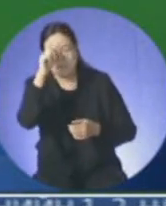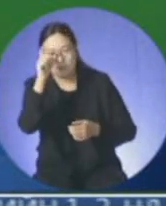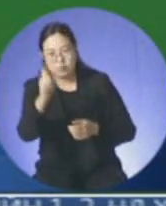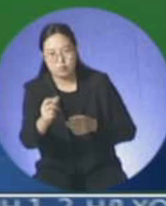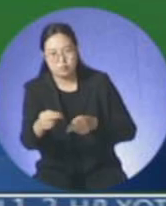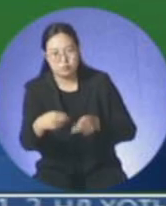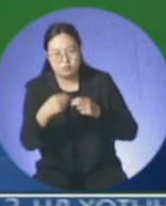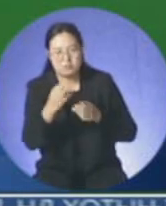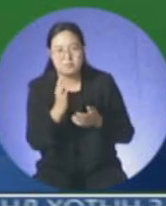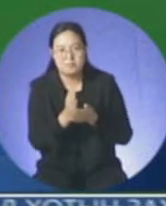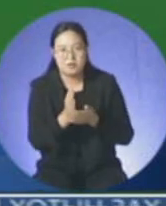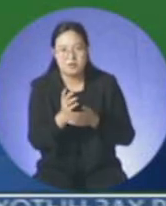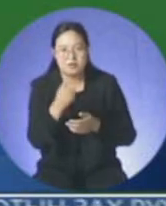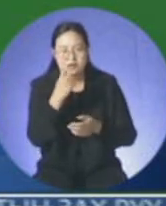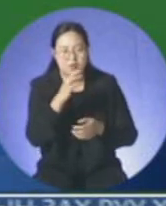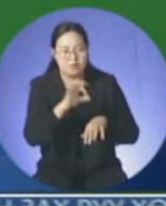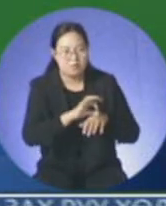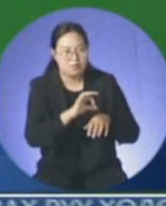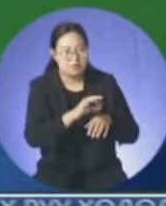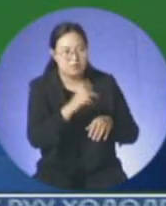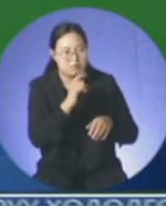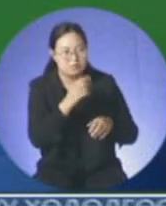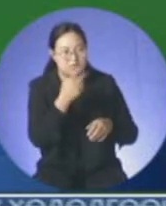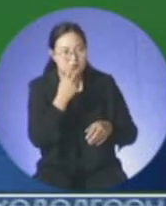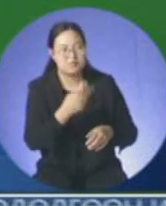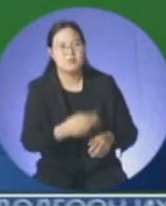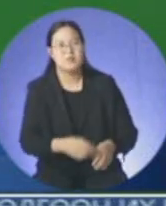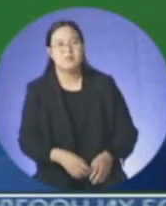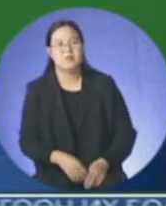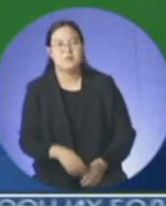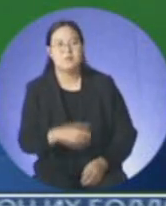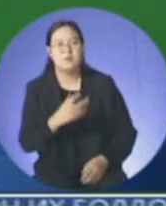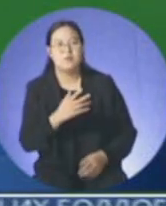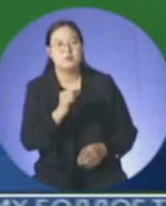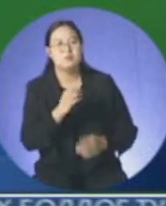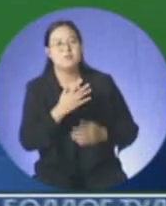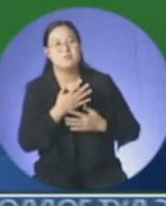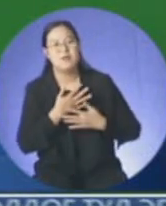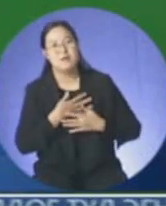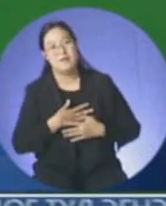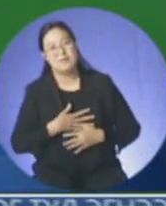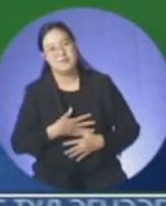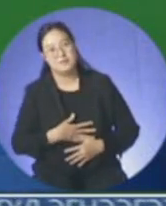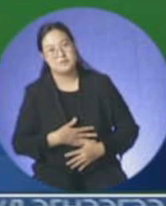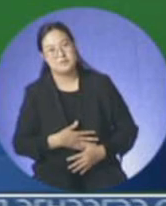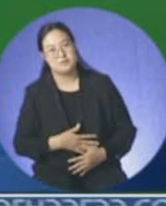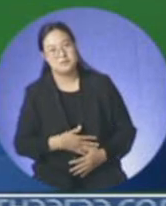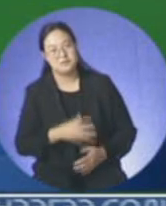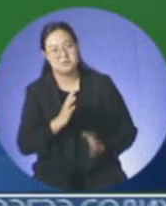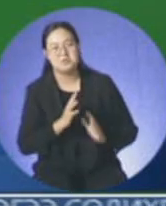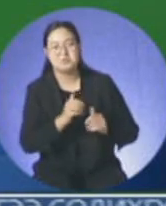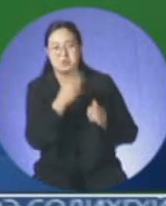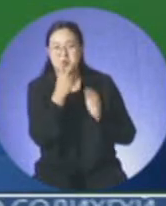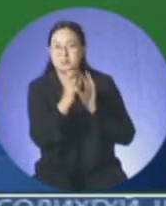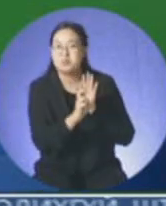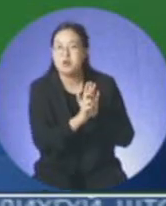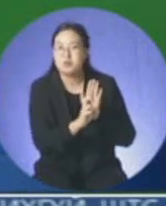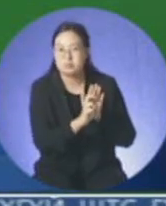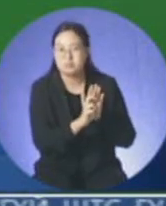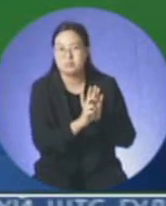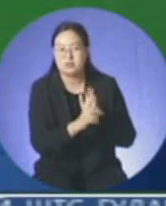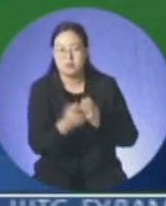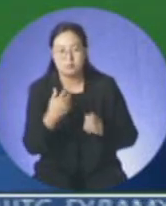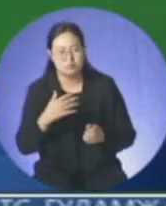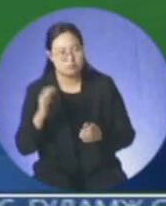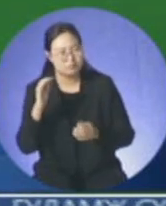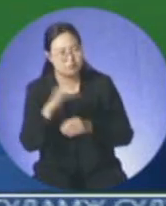тэгээд өвчнөдөө танилцаад ирэхээрээ ер нь бол баг зэрэг тайвшираад идэх юм бэ? Ямар ч юм даван